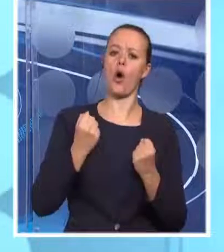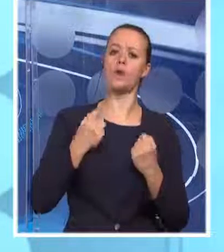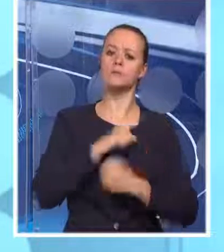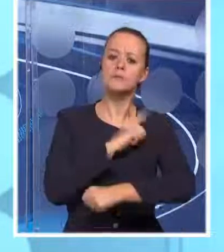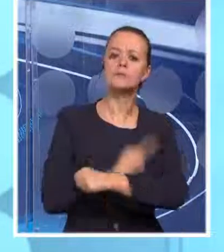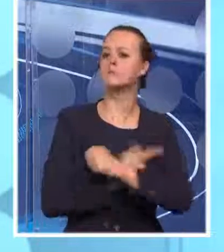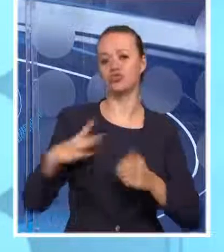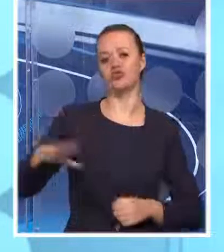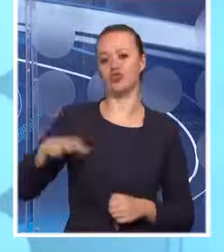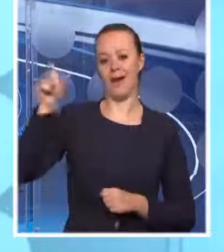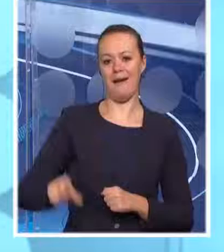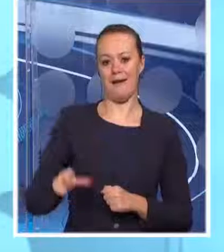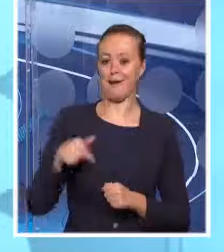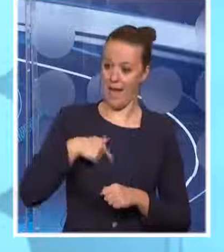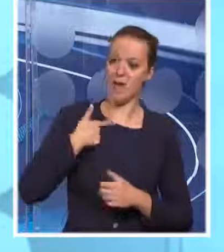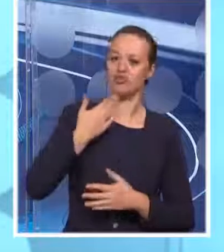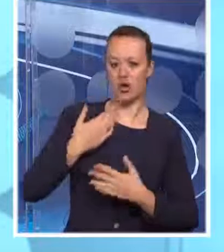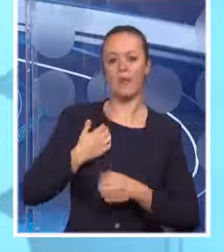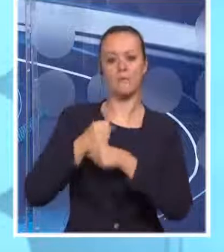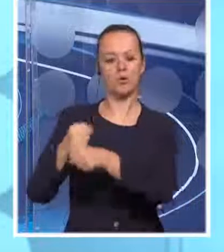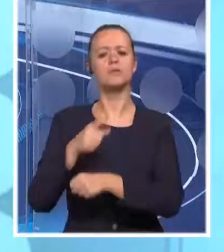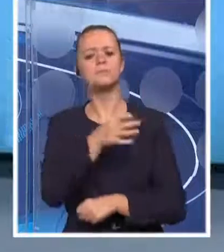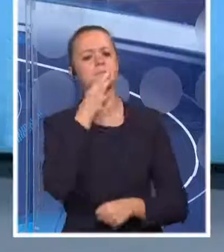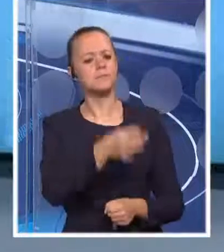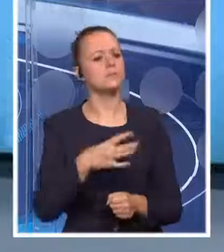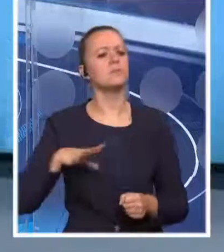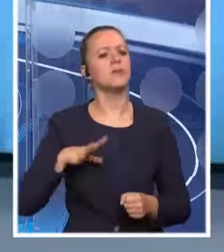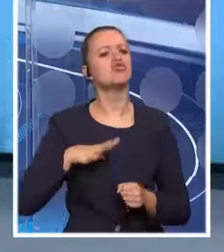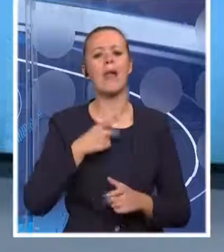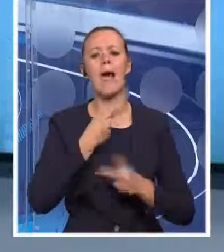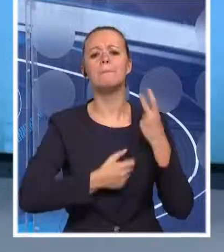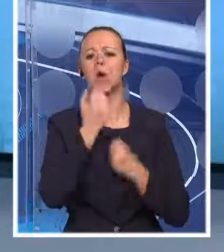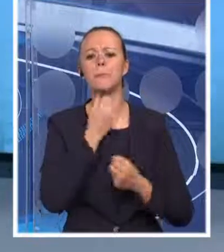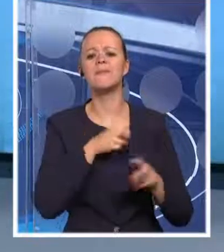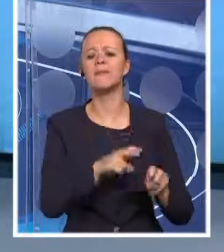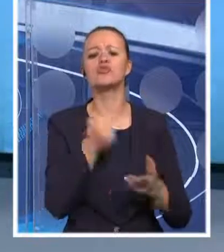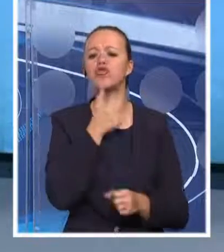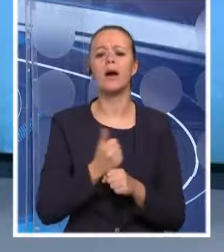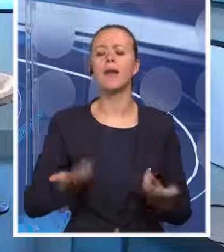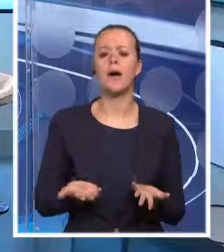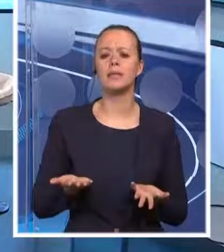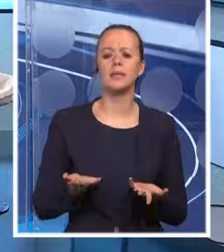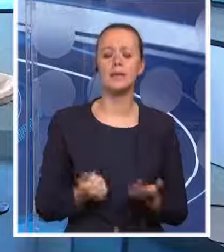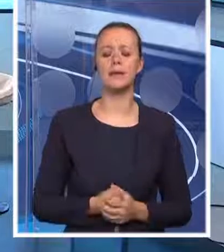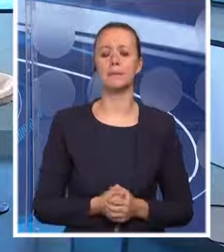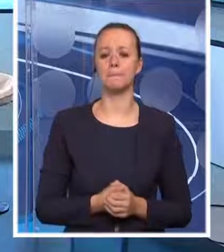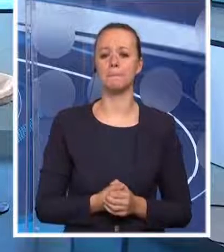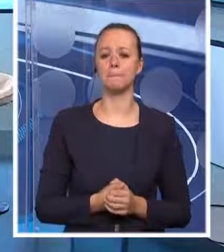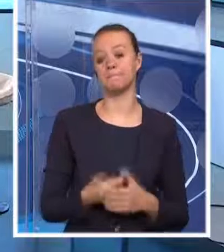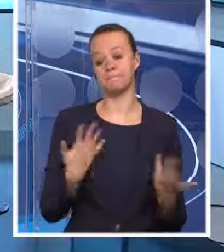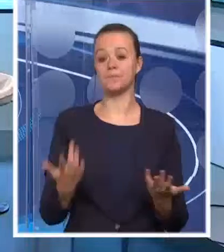nova podrška koju želimo da razvijem. Nadam se da će američki kolege... A ko je to žena poljoprivrednica? Čime se ona bavi? Pa gledajte, ja to ću